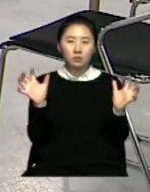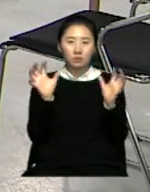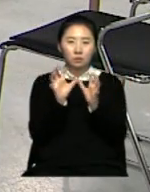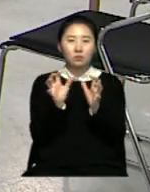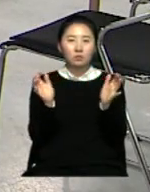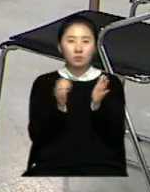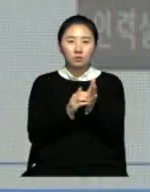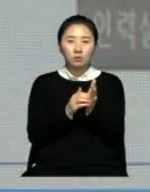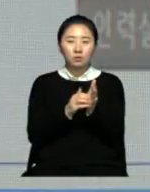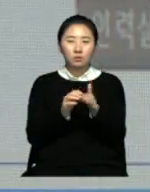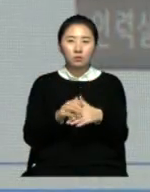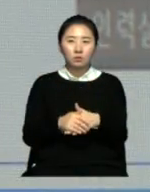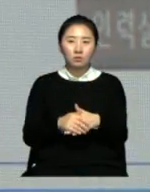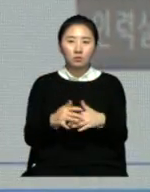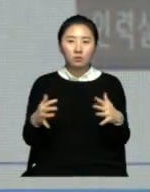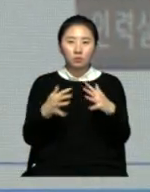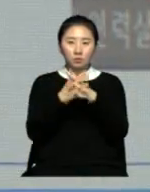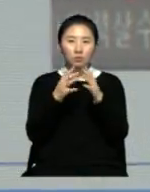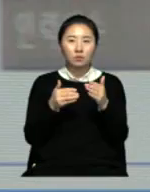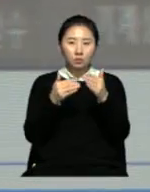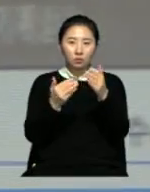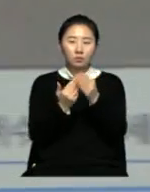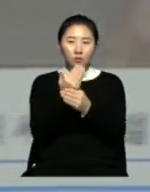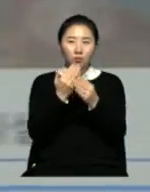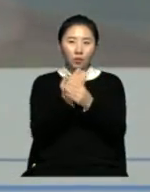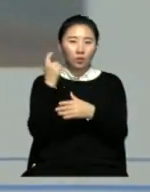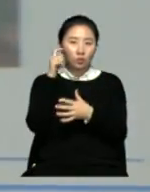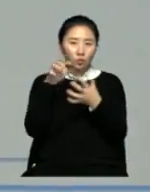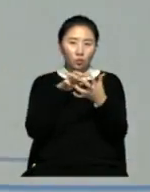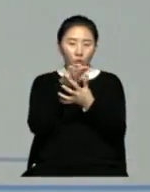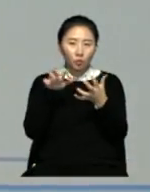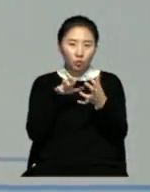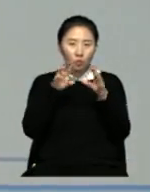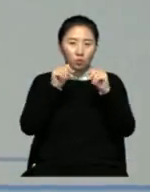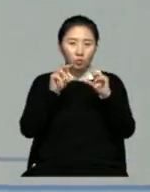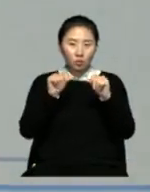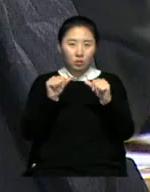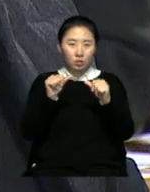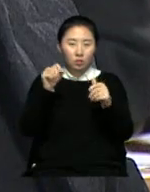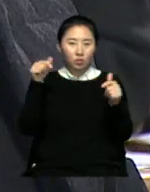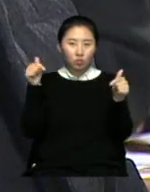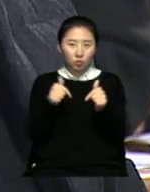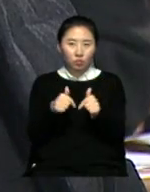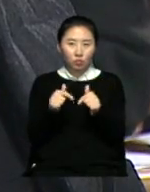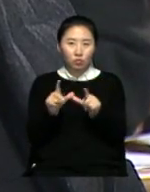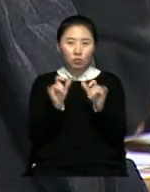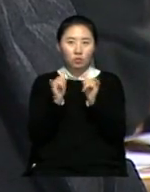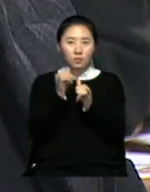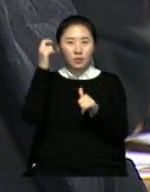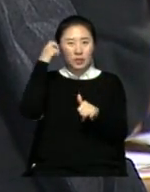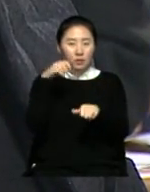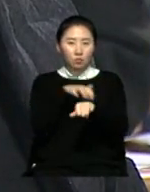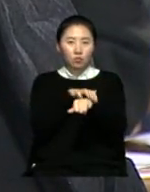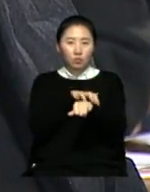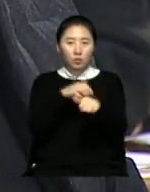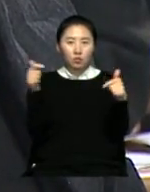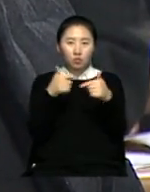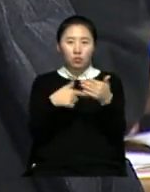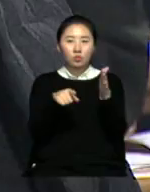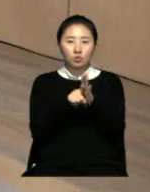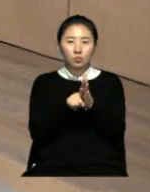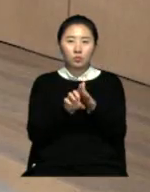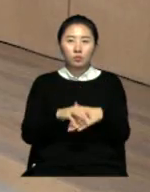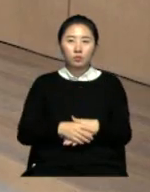자리에 모았습니다. 공사 과정에서 발생하는 소음이나 분진 등의 문제를 최소화해 주민들이 느끼는 불편을 줄이기